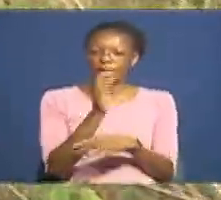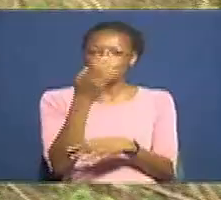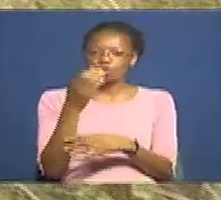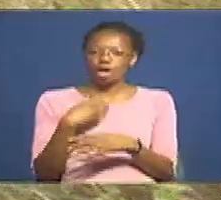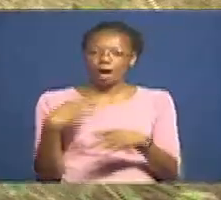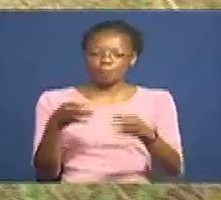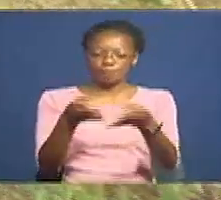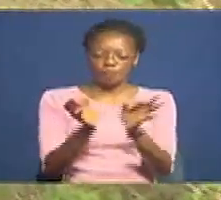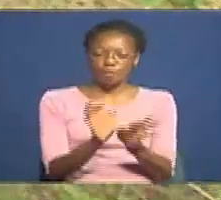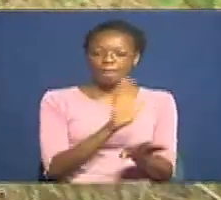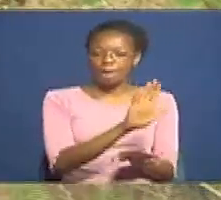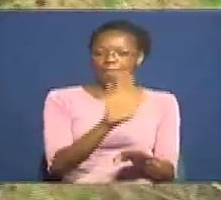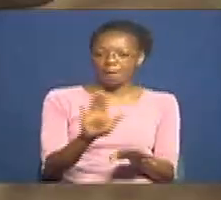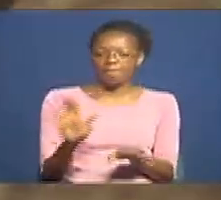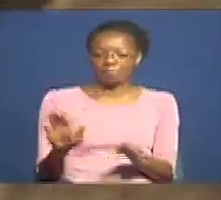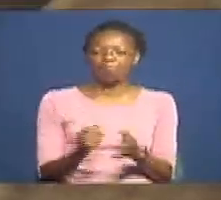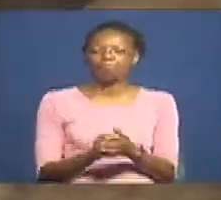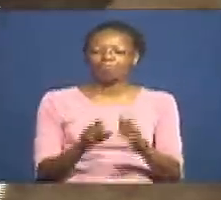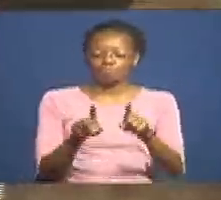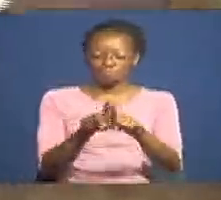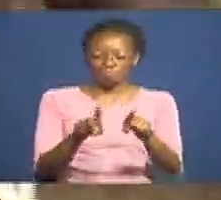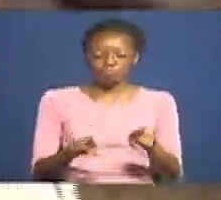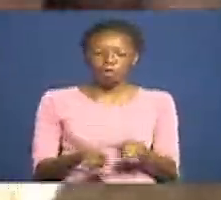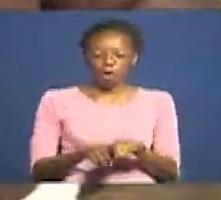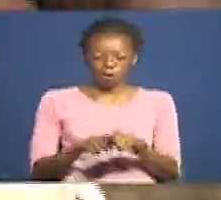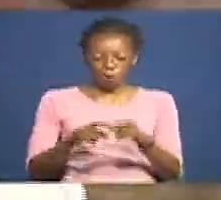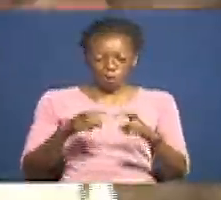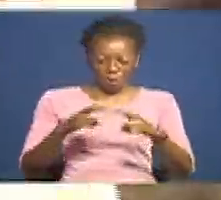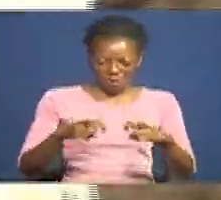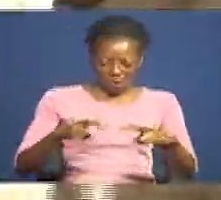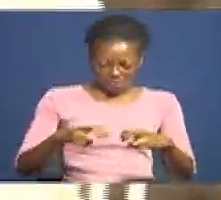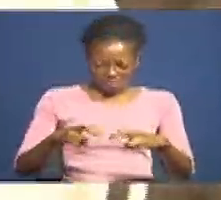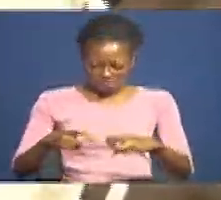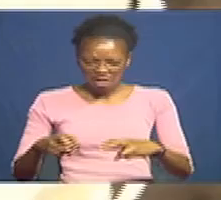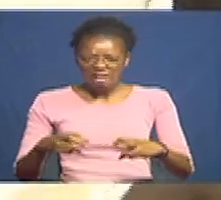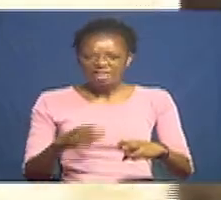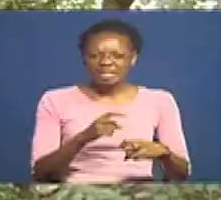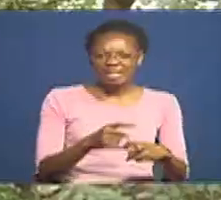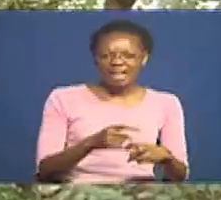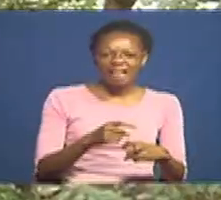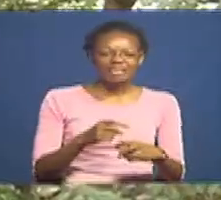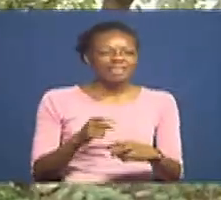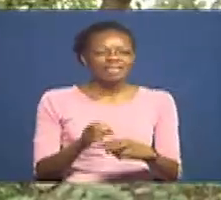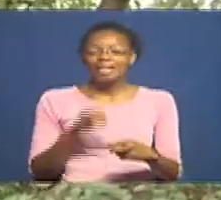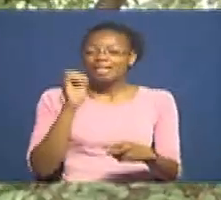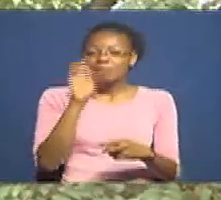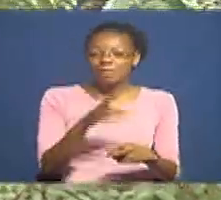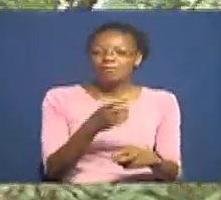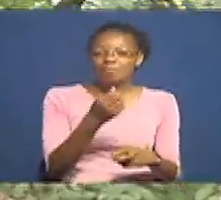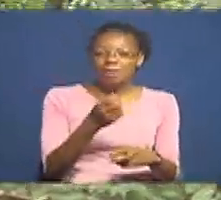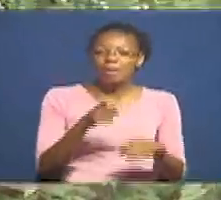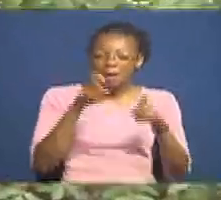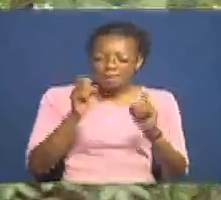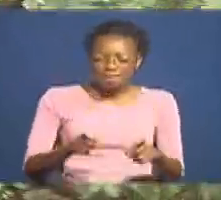ili wanasayansi watembee sehemu nyingi na kukamilisha utafiti wao. Kazi hii pia ya utafiti wa miti haipendwi na